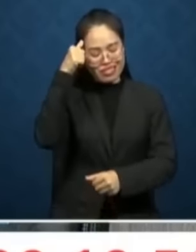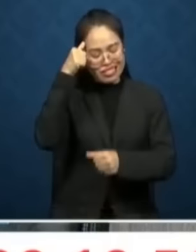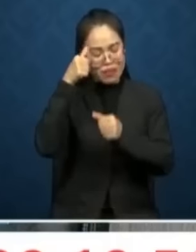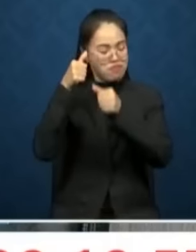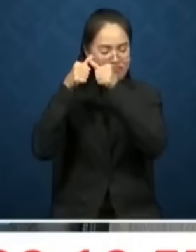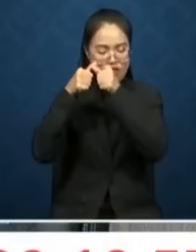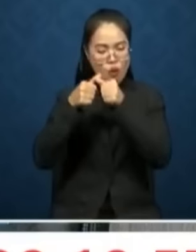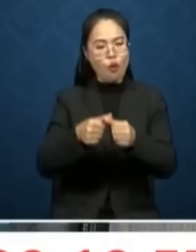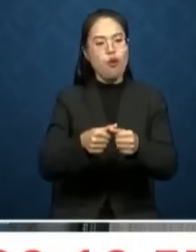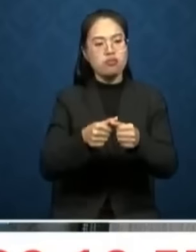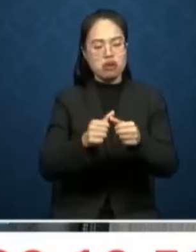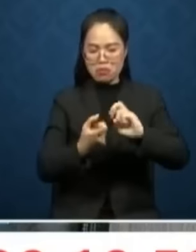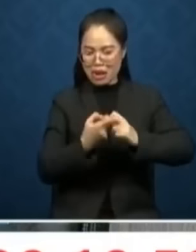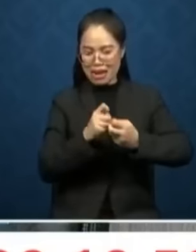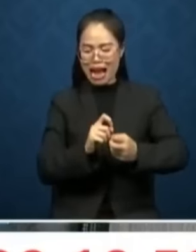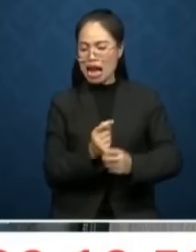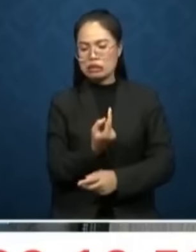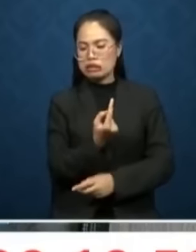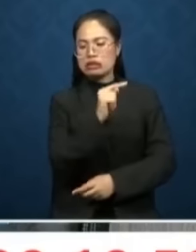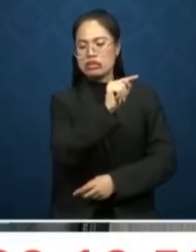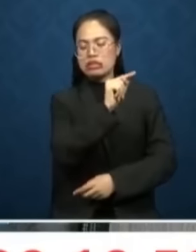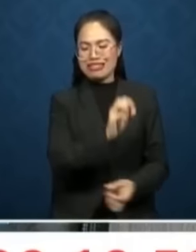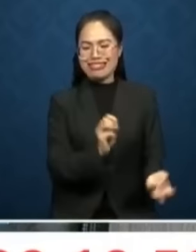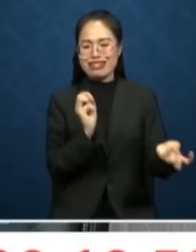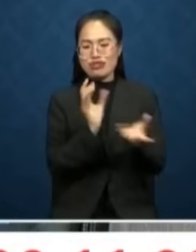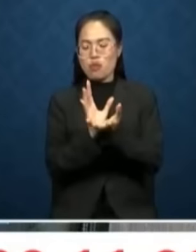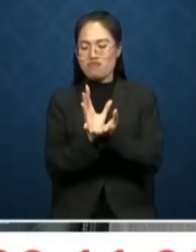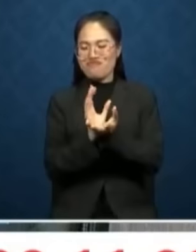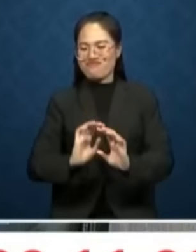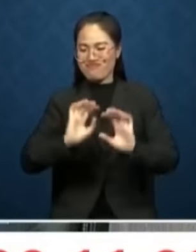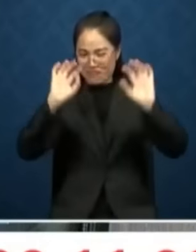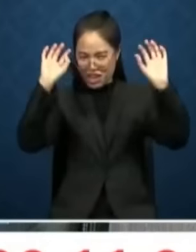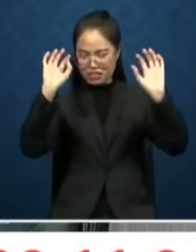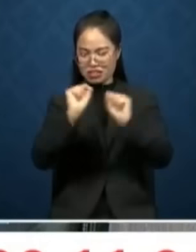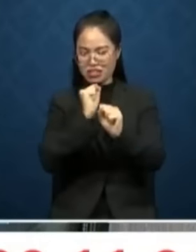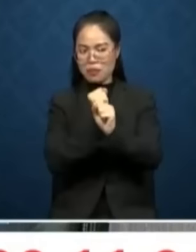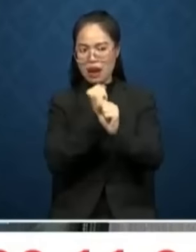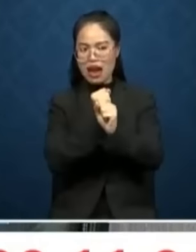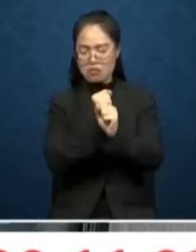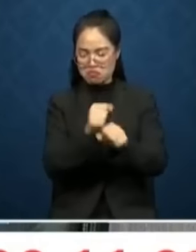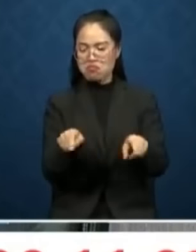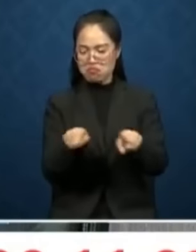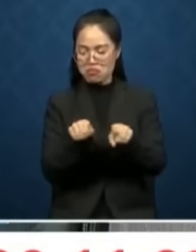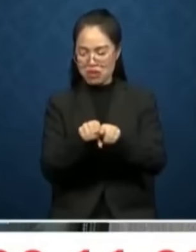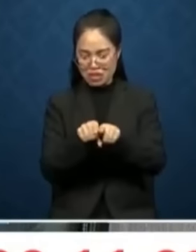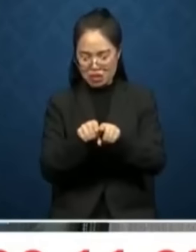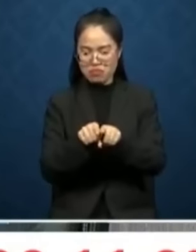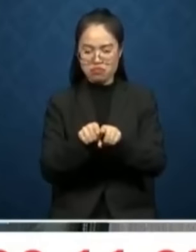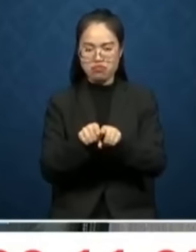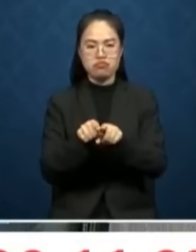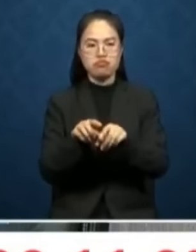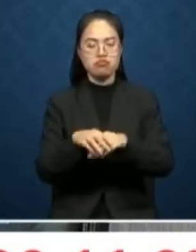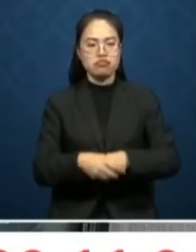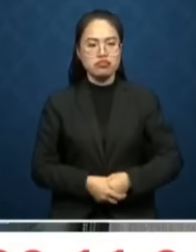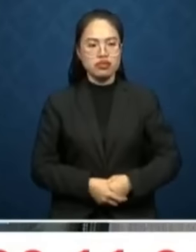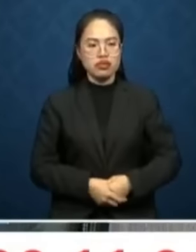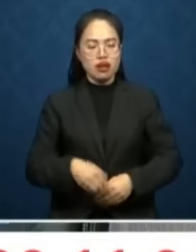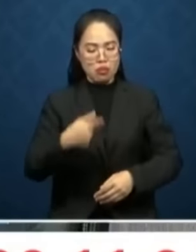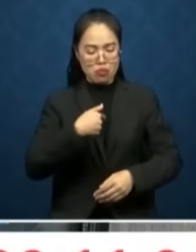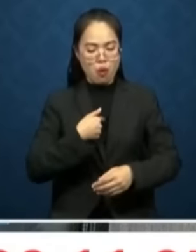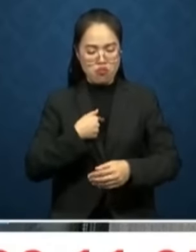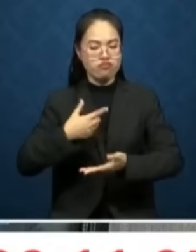จะกลายเป็นน้ำผึ้งหยดเดียวอาจจะเป็นอย่างนั้นได้ตามที่หลายๆท่านได้พูดถึงนะครับท่านประธานที่เคารพครับผมพูดมายื